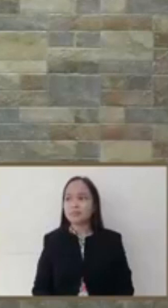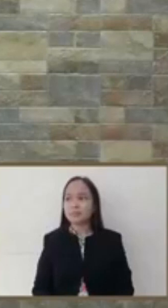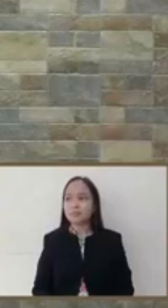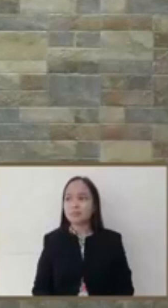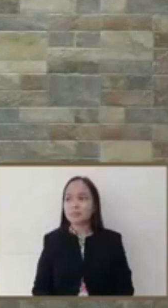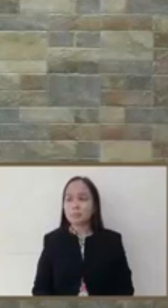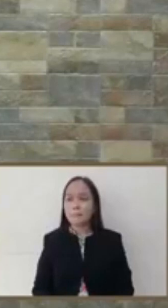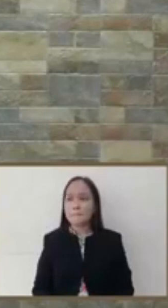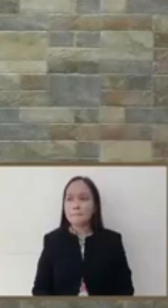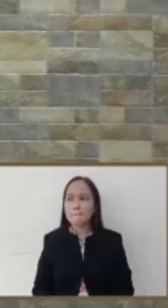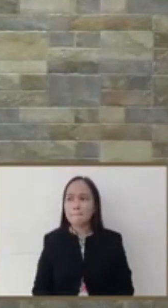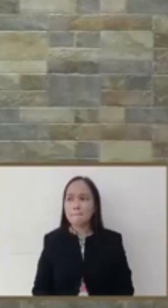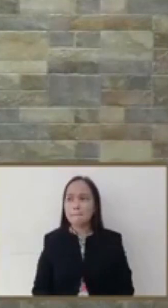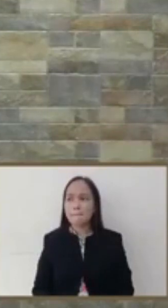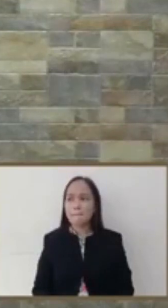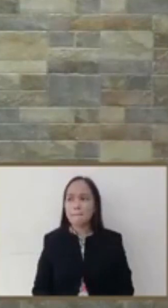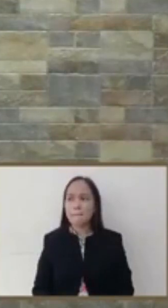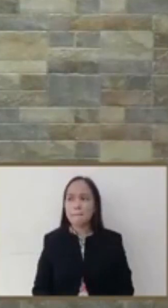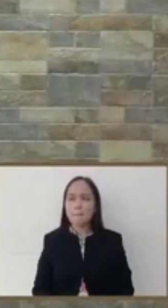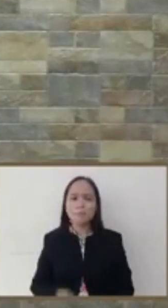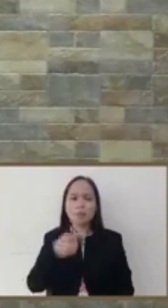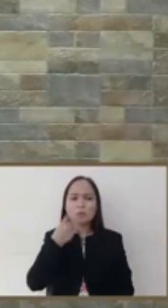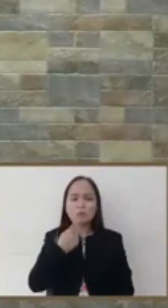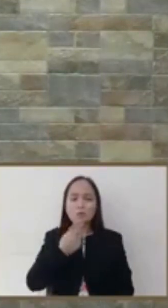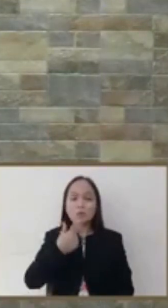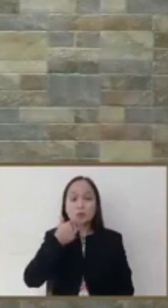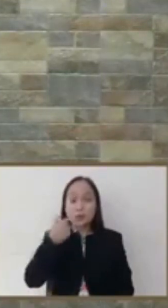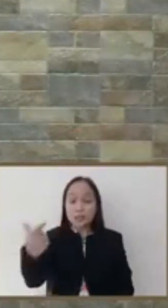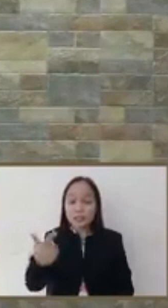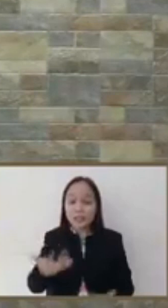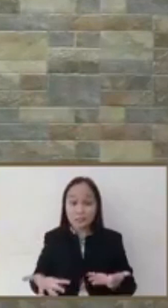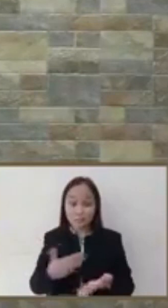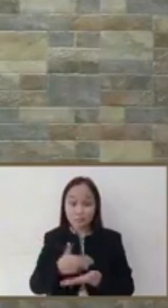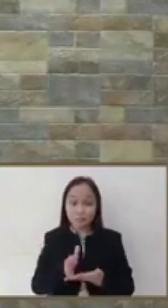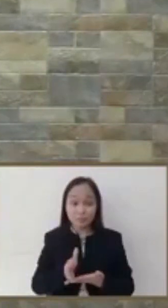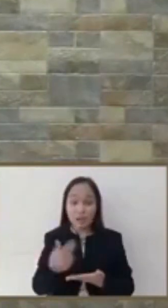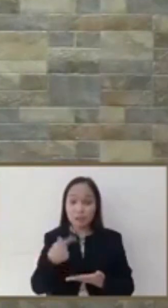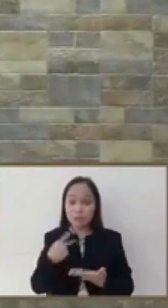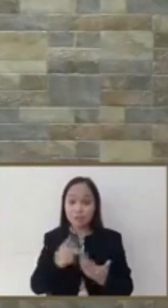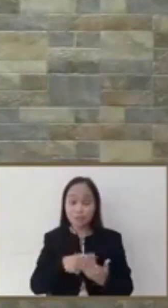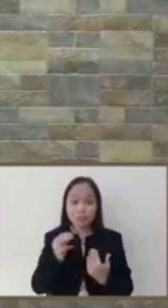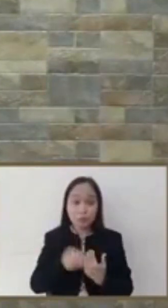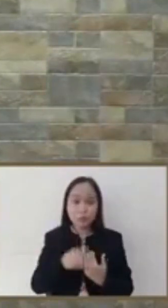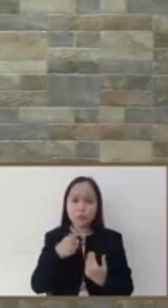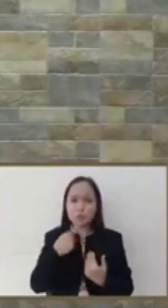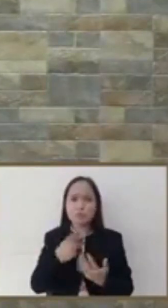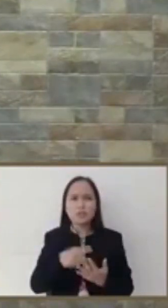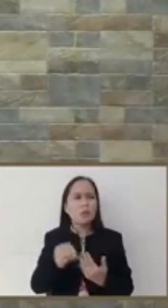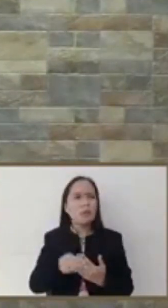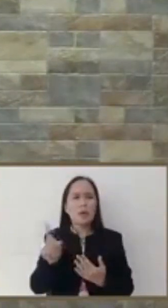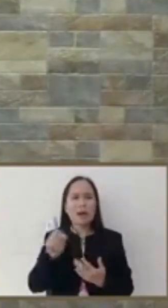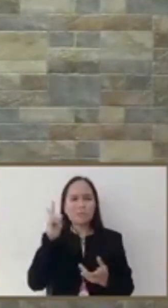mga nag-greet, mga greeters po natin. Some of you, mayroon kayong programa, mga kapatid. What is that